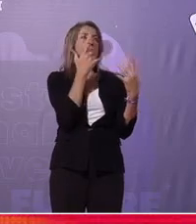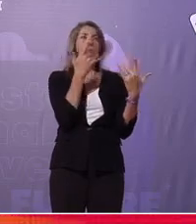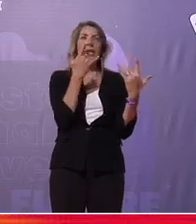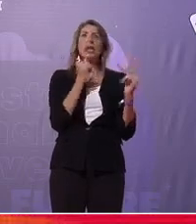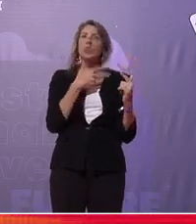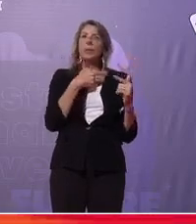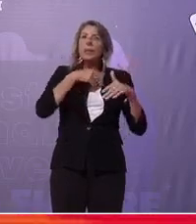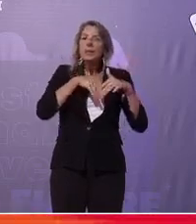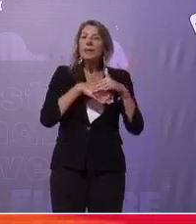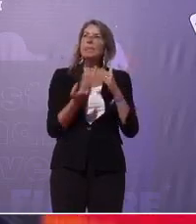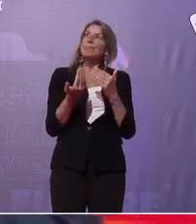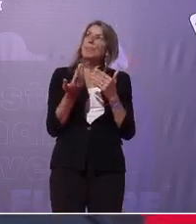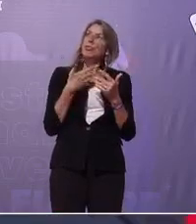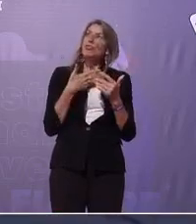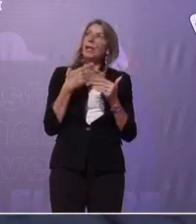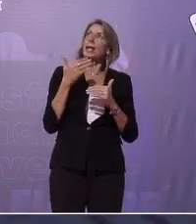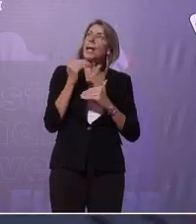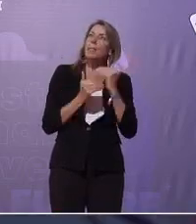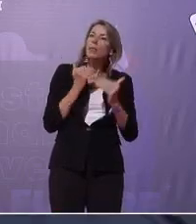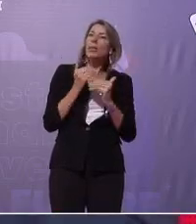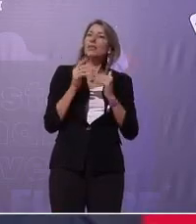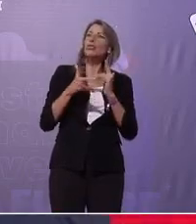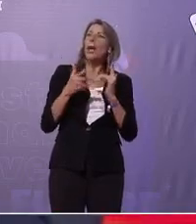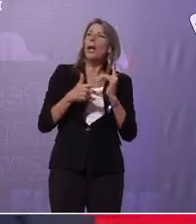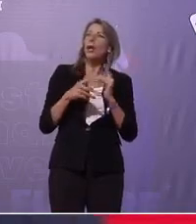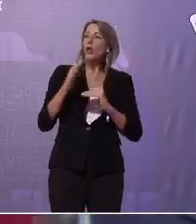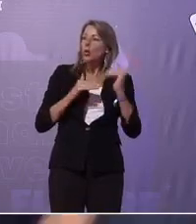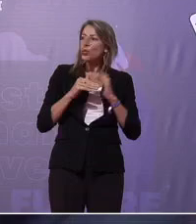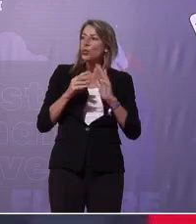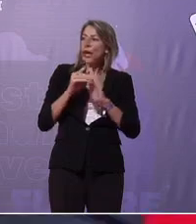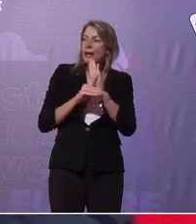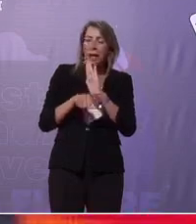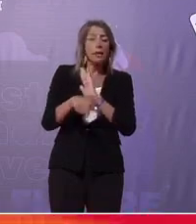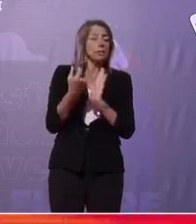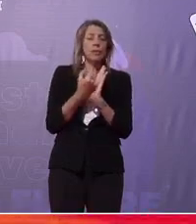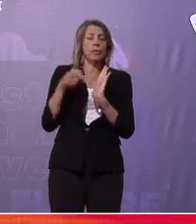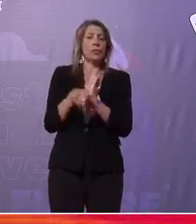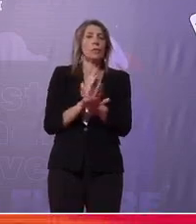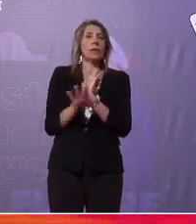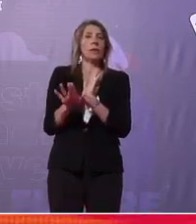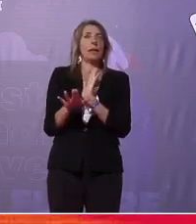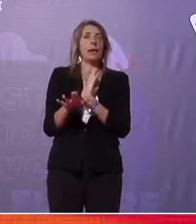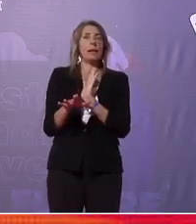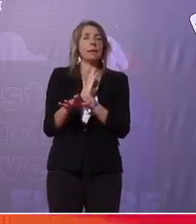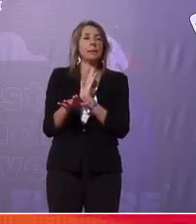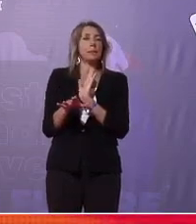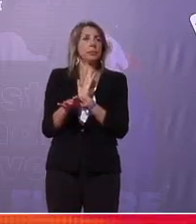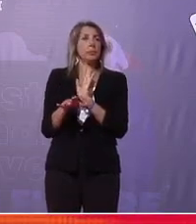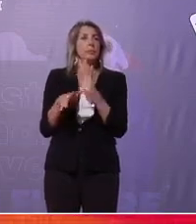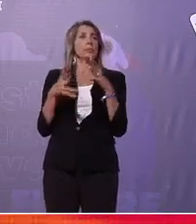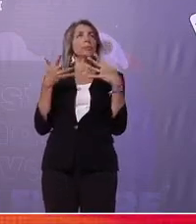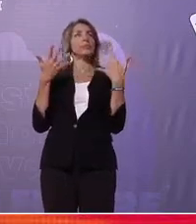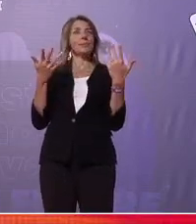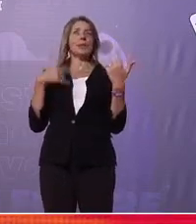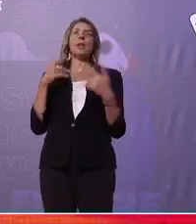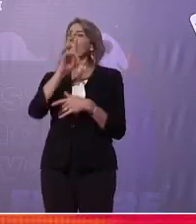di processi e una costruzione di dati che sono l'elemento fondamentale portante quindi e affinché il nostro